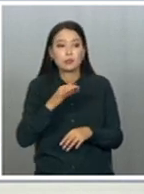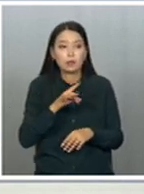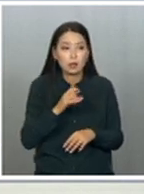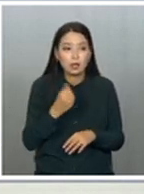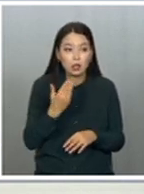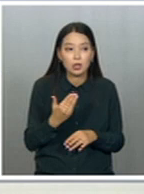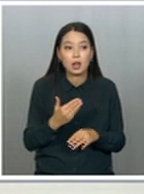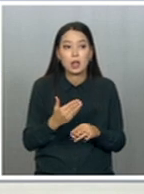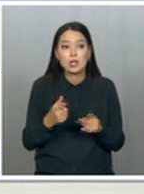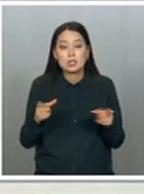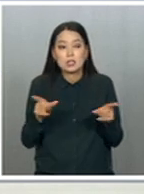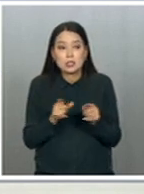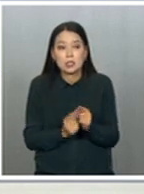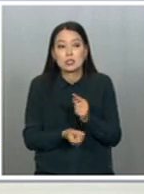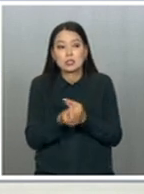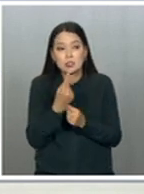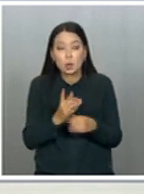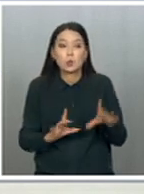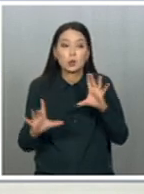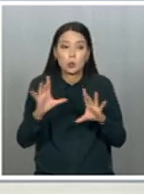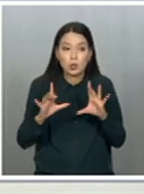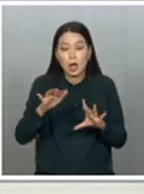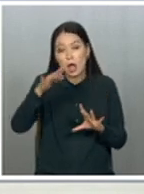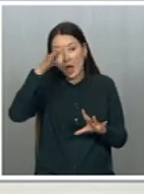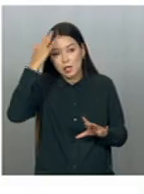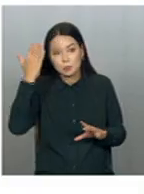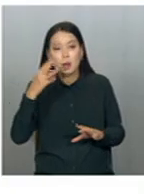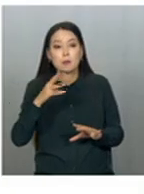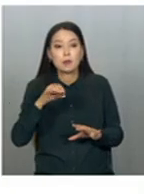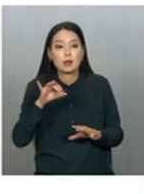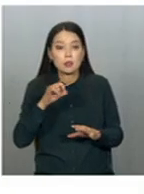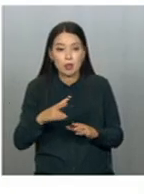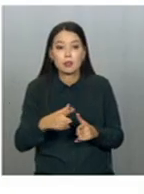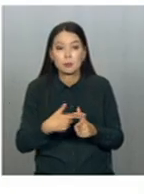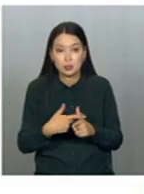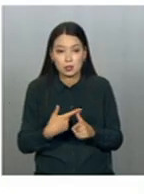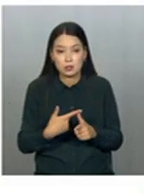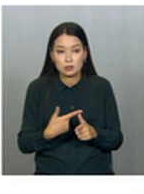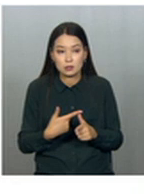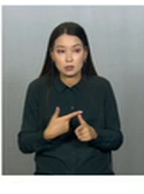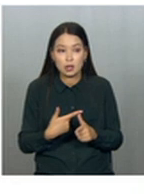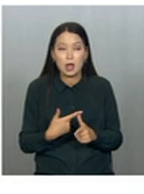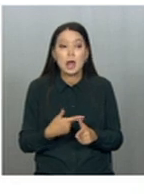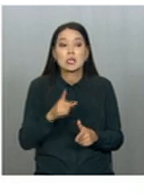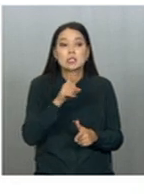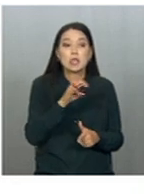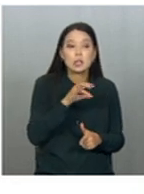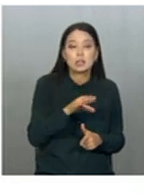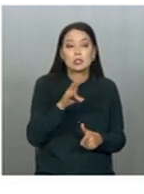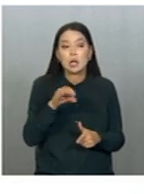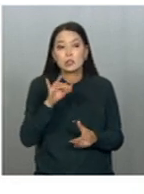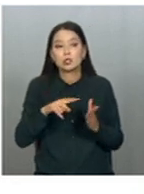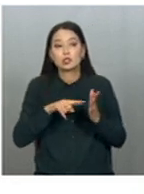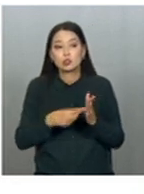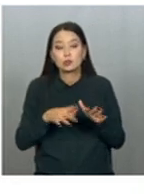болатын дөңгелек аспан меридианы деп аталады. Зенит және надир нүктелері